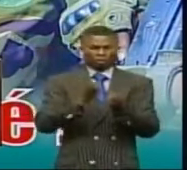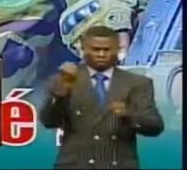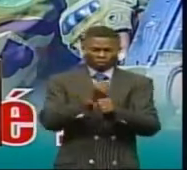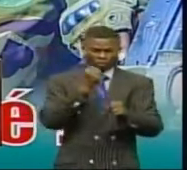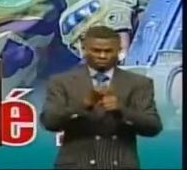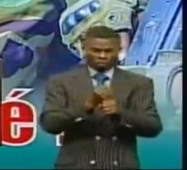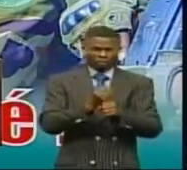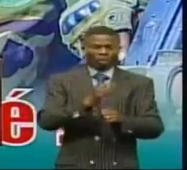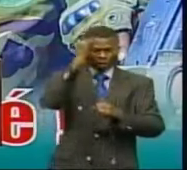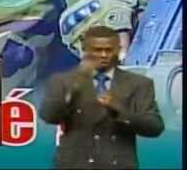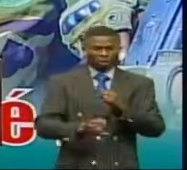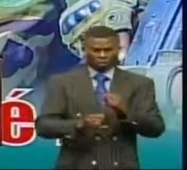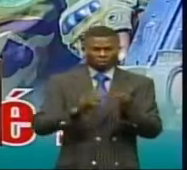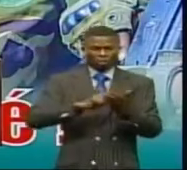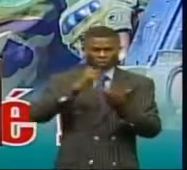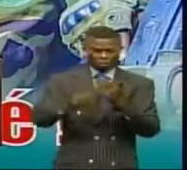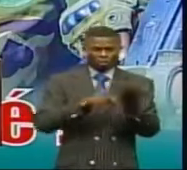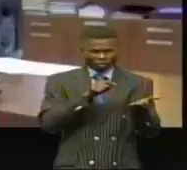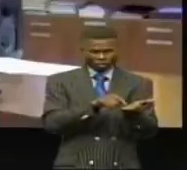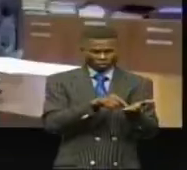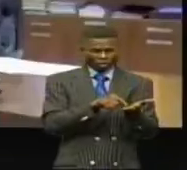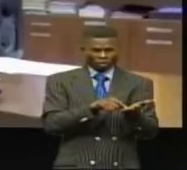la finalisation des travaux.